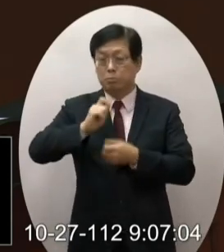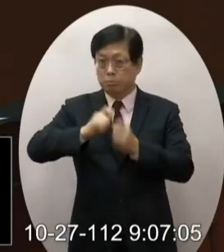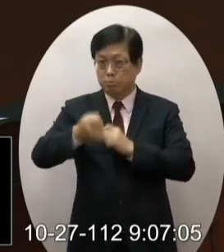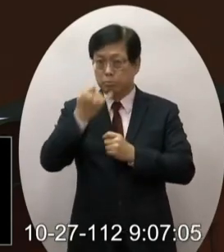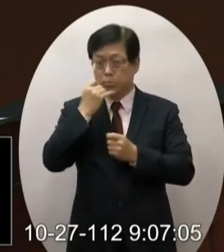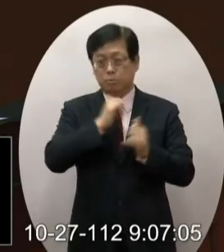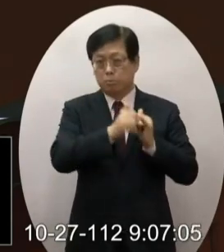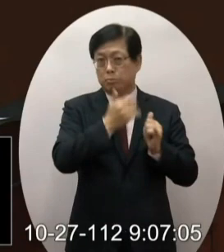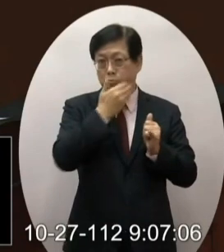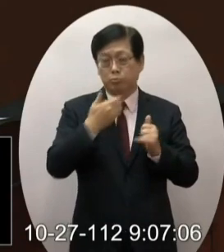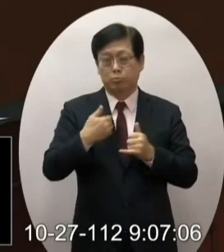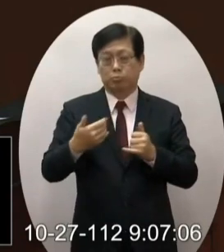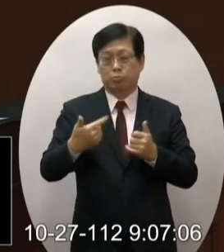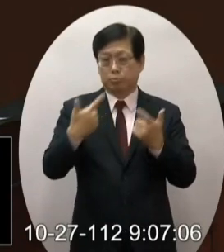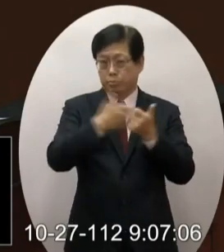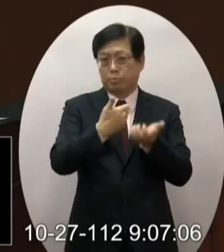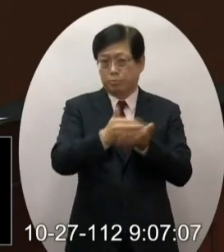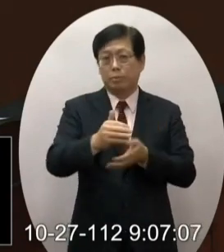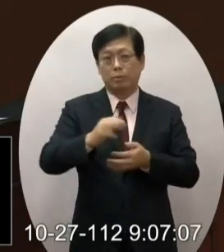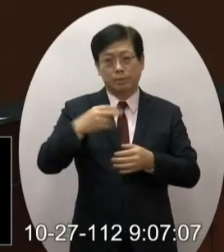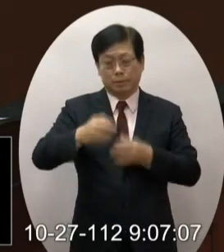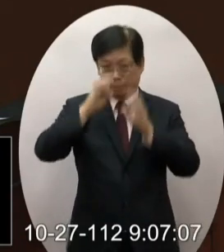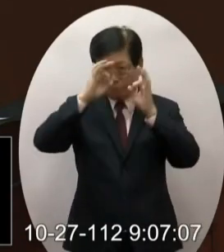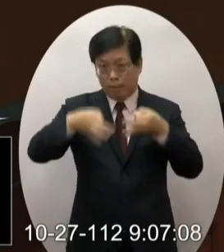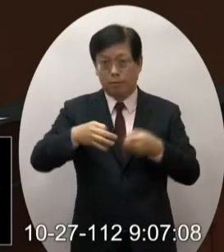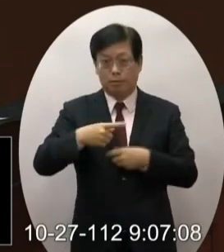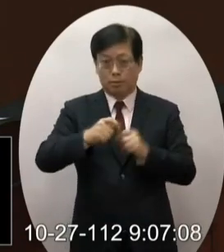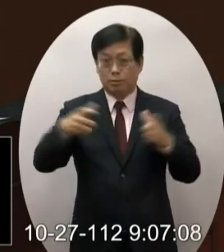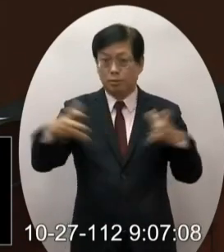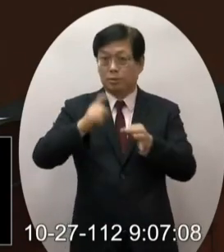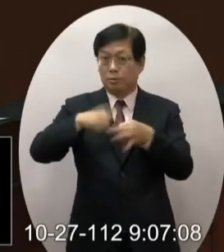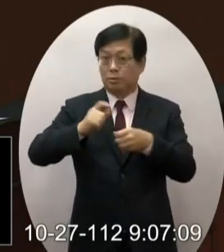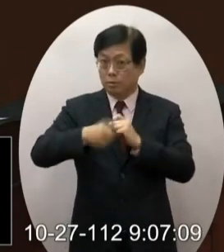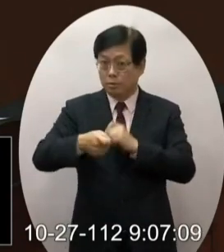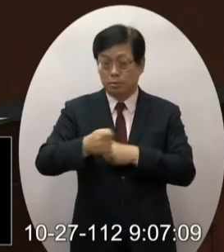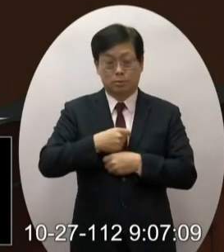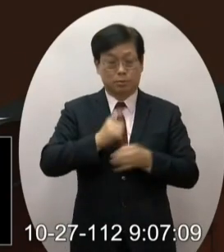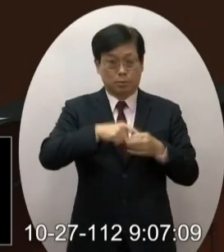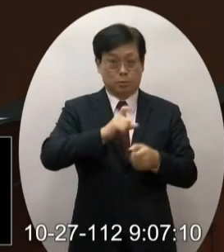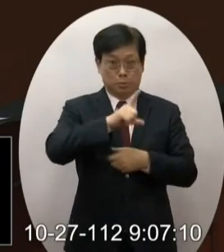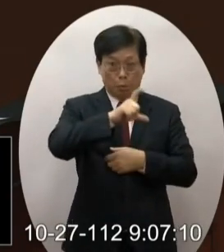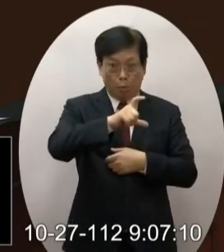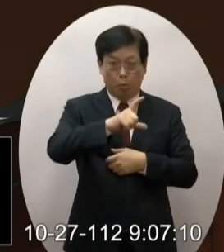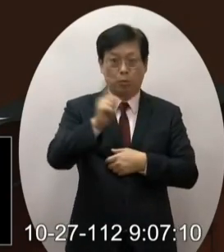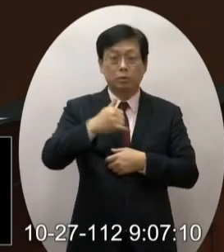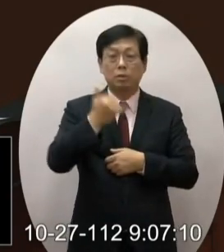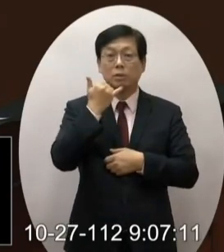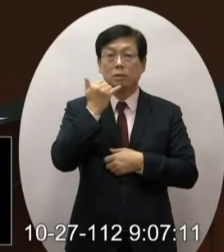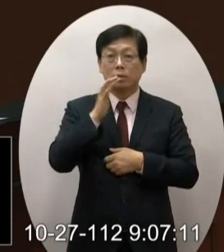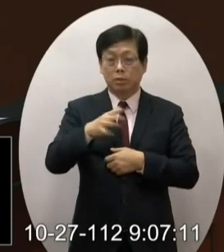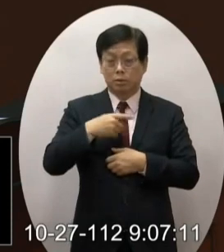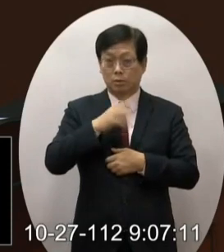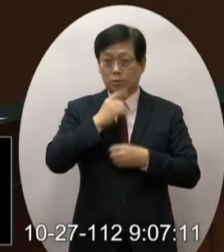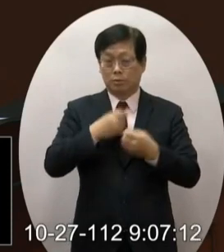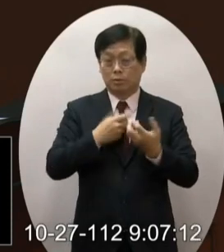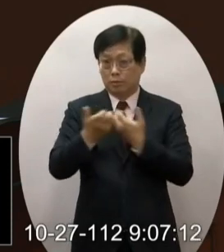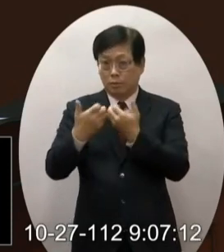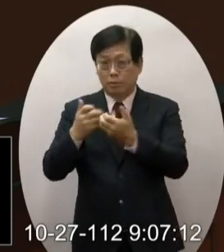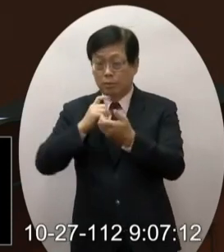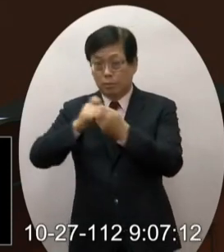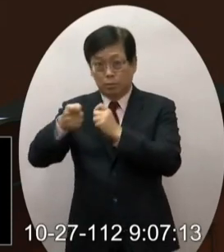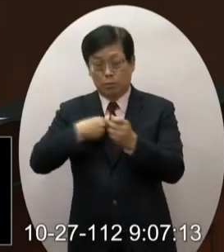社会福利。尤其应该检讨综所税里面高所得者才能享受的分摊